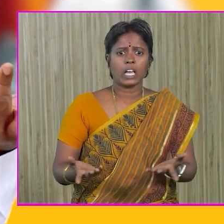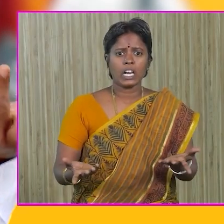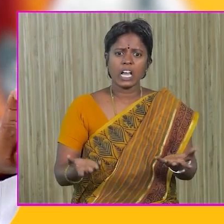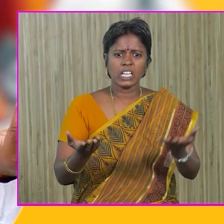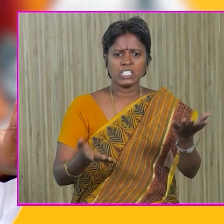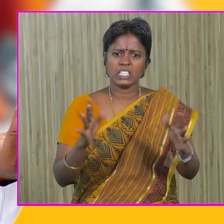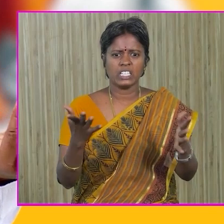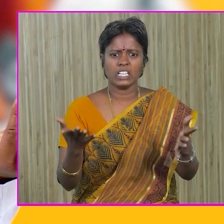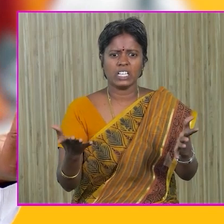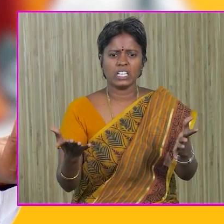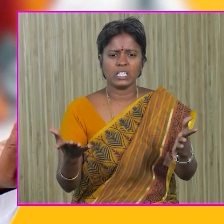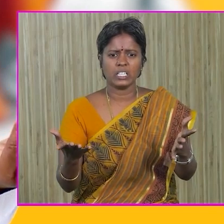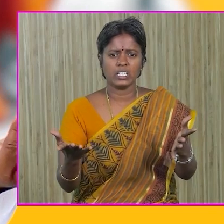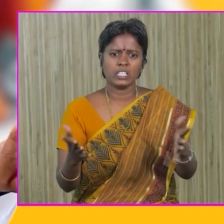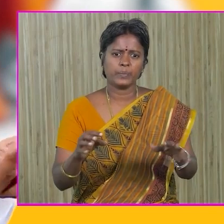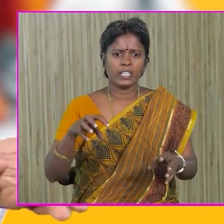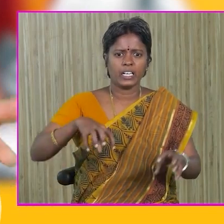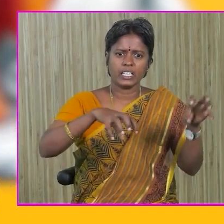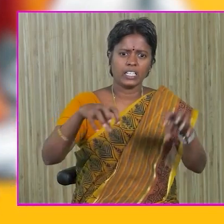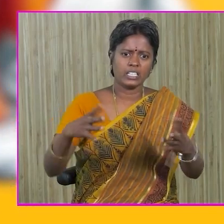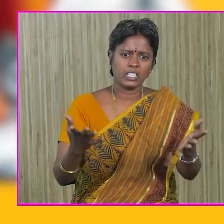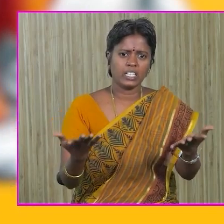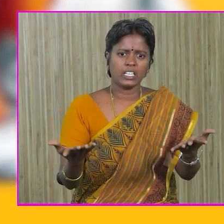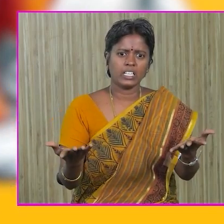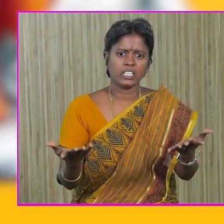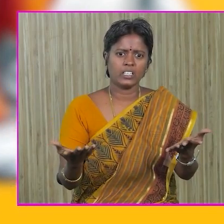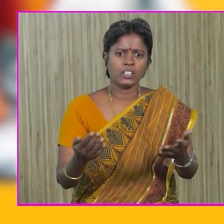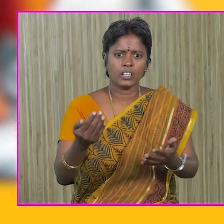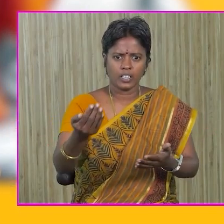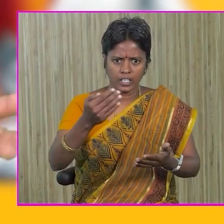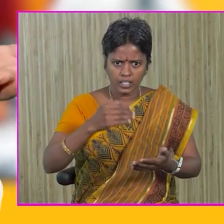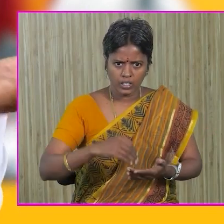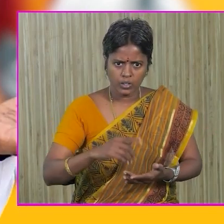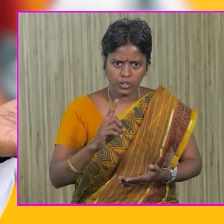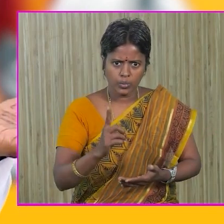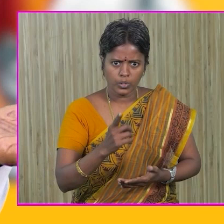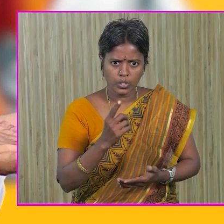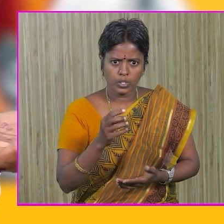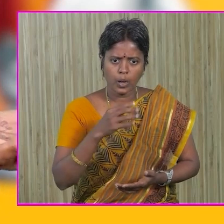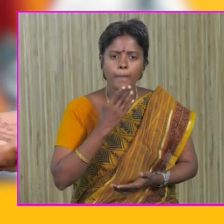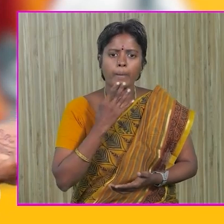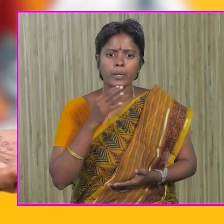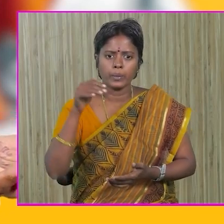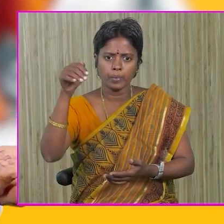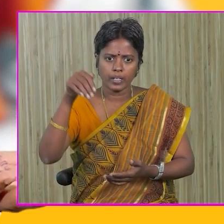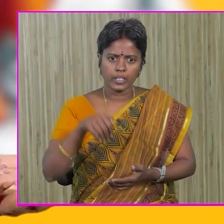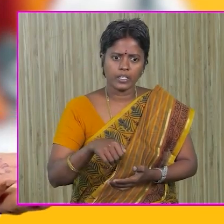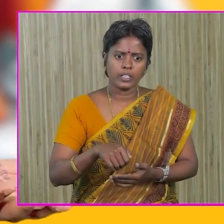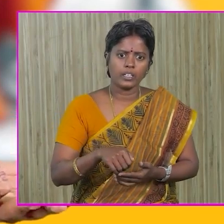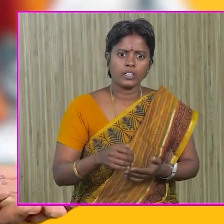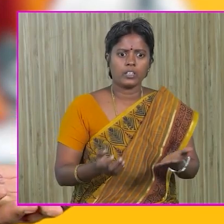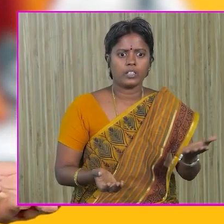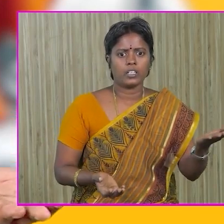இல்லை, எந்த எடைக்கற்களும் இல்லை. நான் நீங்கள் கொடுக்கும் 1 கிலோகிராம் எடை உள்ள பருப்பை ஒரு பக்கமும் மற்றொரு பக்கத்தில்